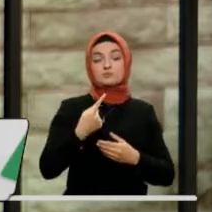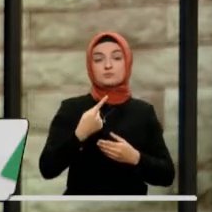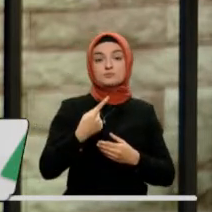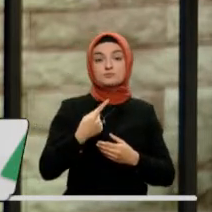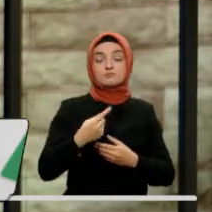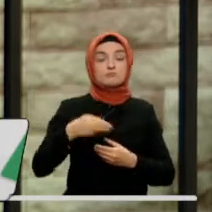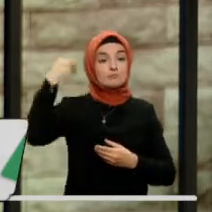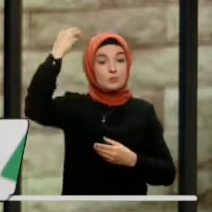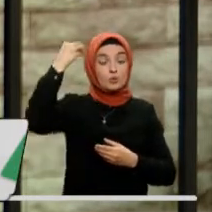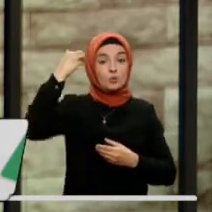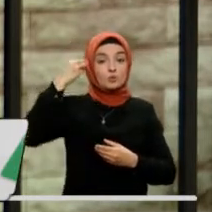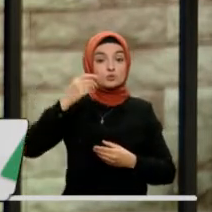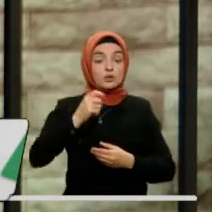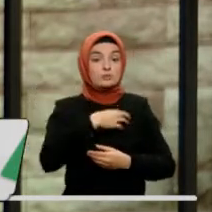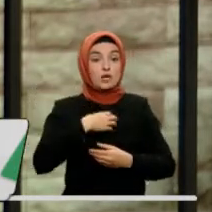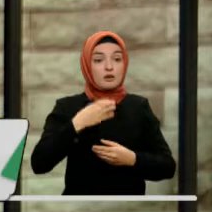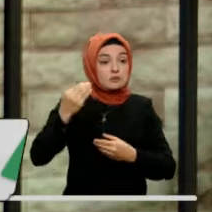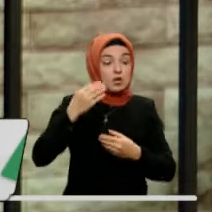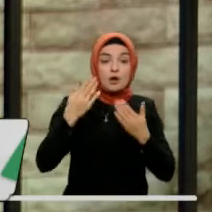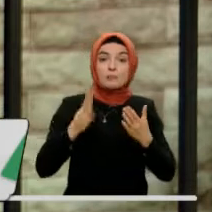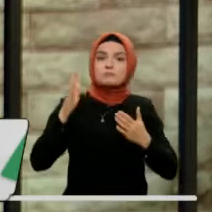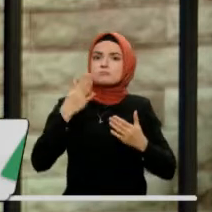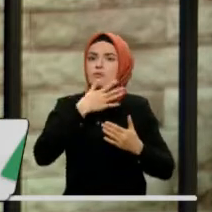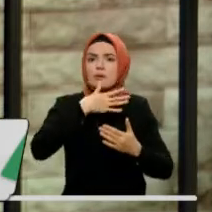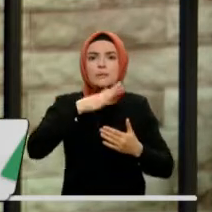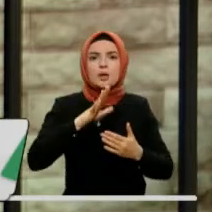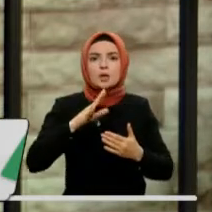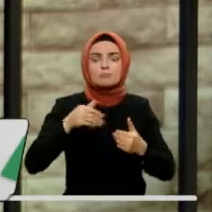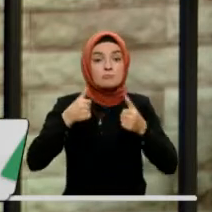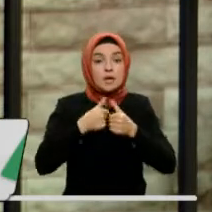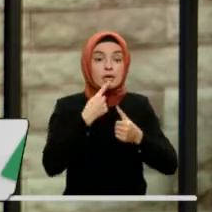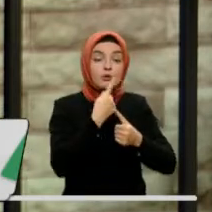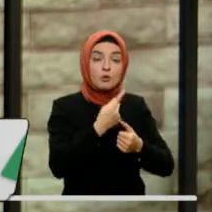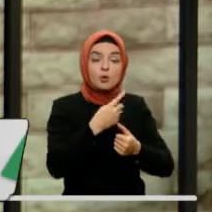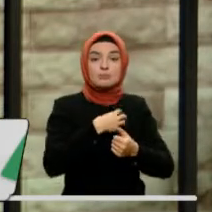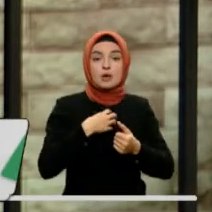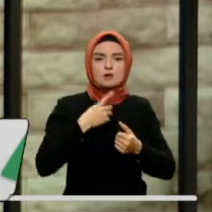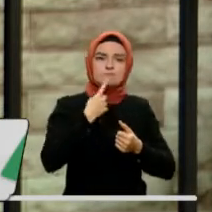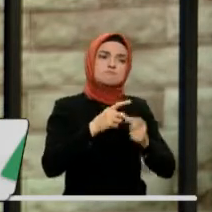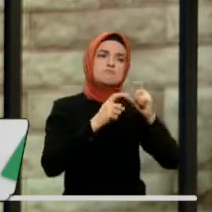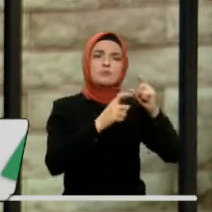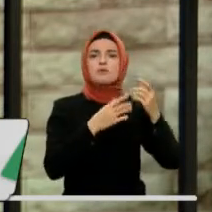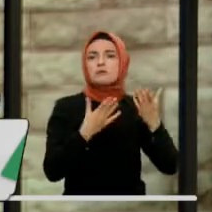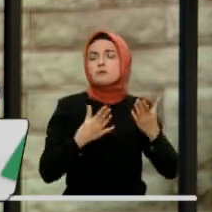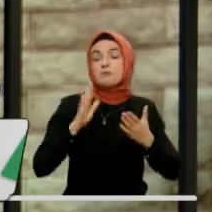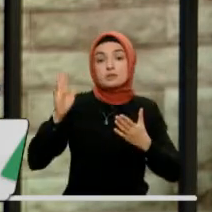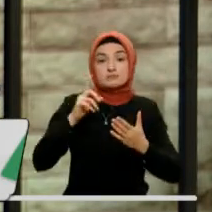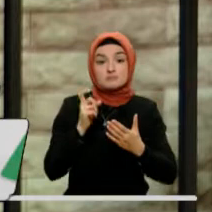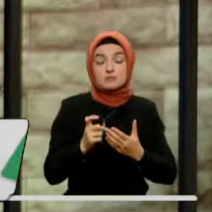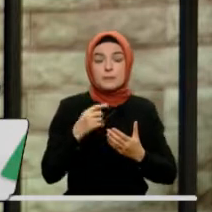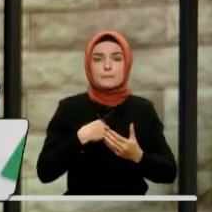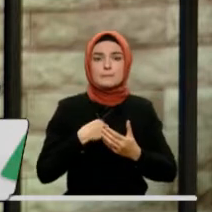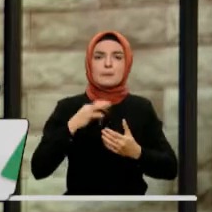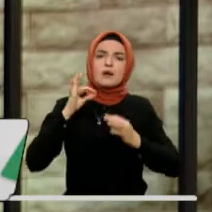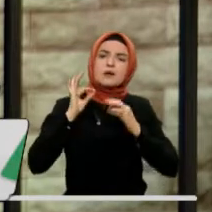Hocam kayınvalidem geliyor ama gidişini ben bilmiyorum. Eşime söylüyorum, annene sor ne zaman gidecek. Olmuyor. Ya da farz edelim ki diyor ki kızımız, ben her gün